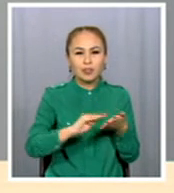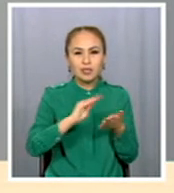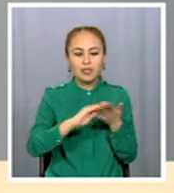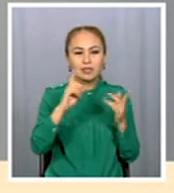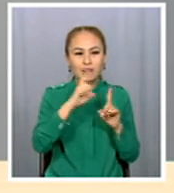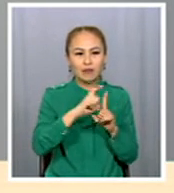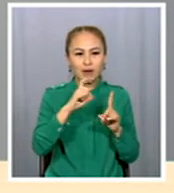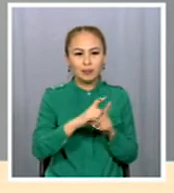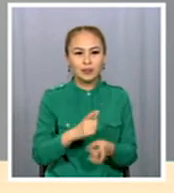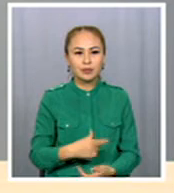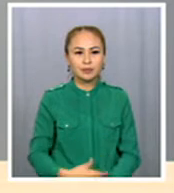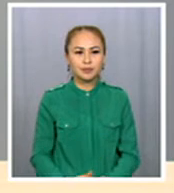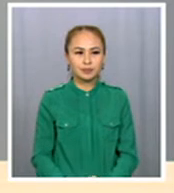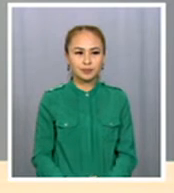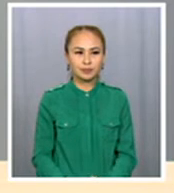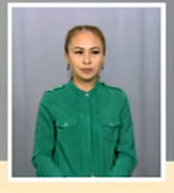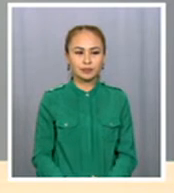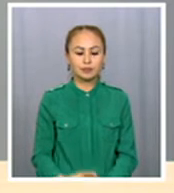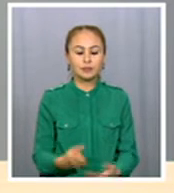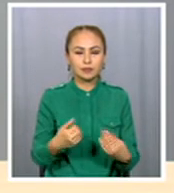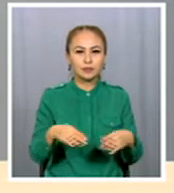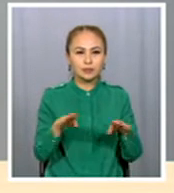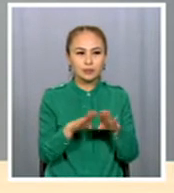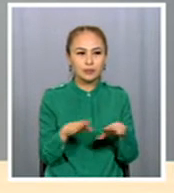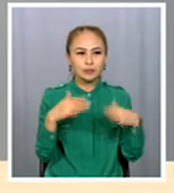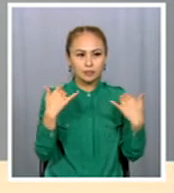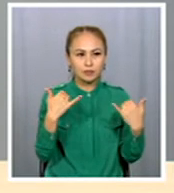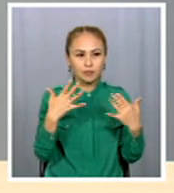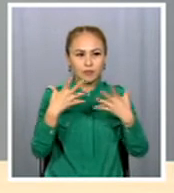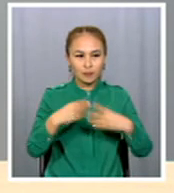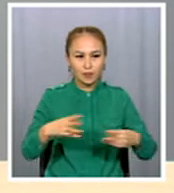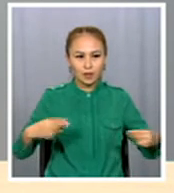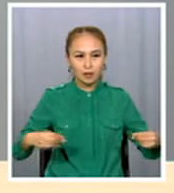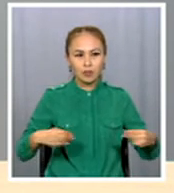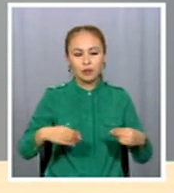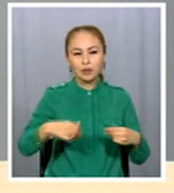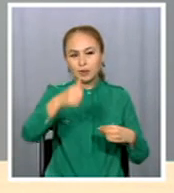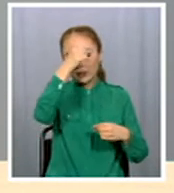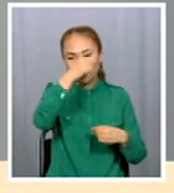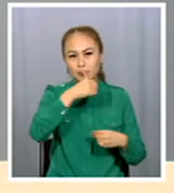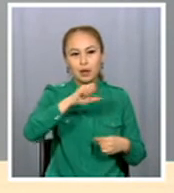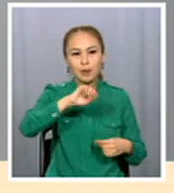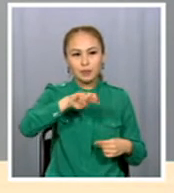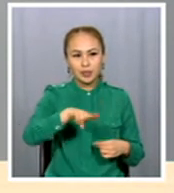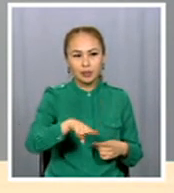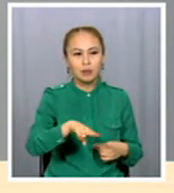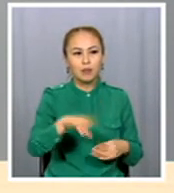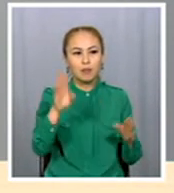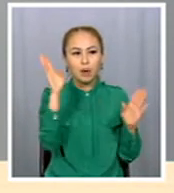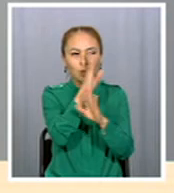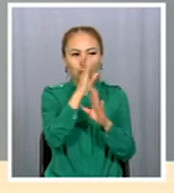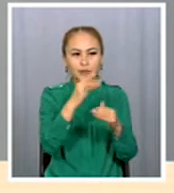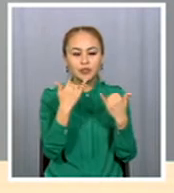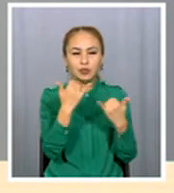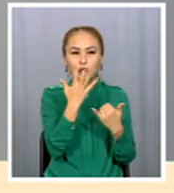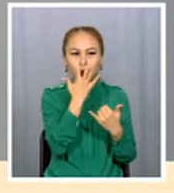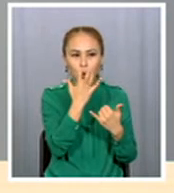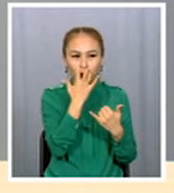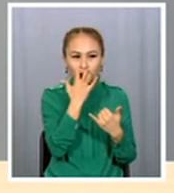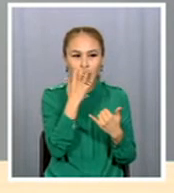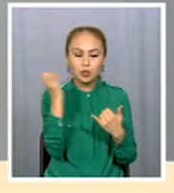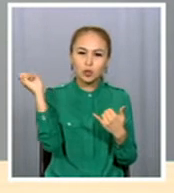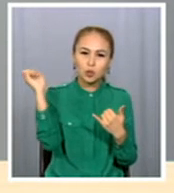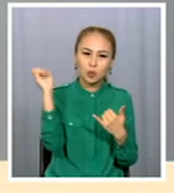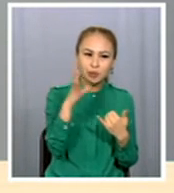написана словами. Итак, сейчас весна, месяц – апрель, погода сегодня